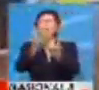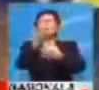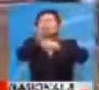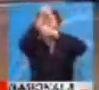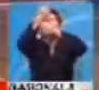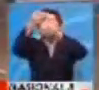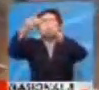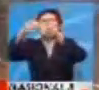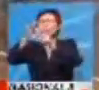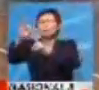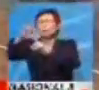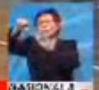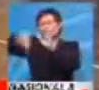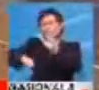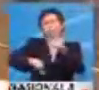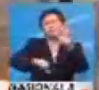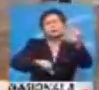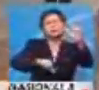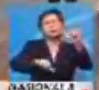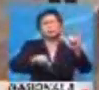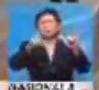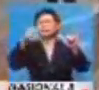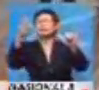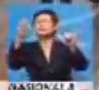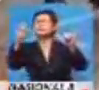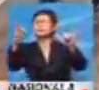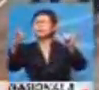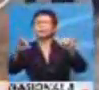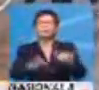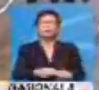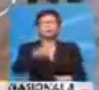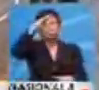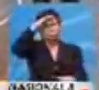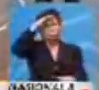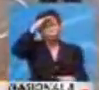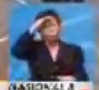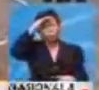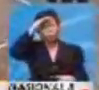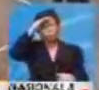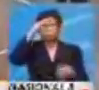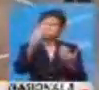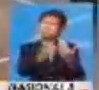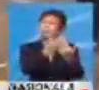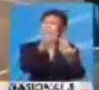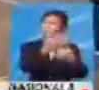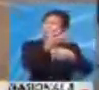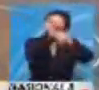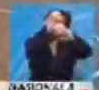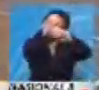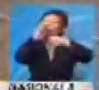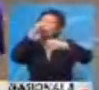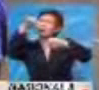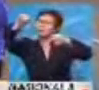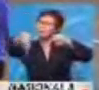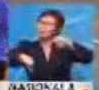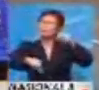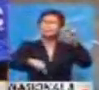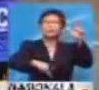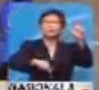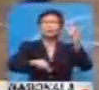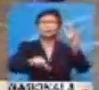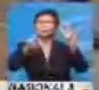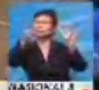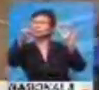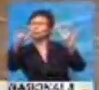pertama menewaskan Pulau Pinang 36 berbalas 19 pasukan Johor turut tidak menghadapi masalah untuk menewaskan belaka 37